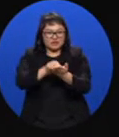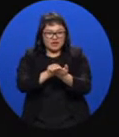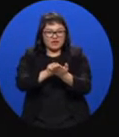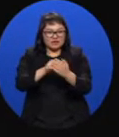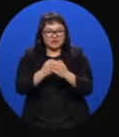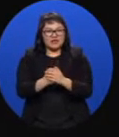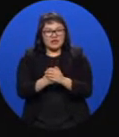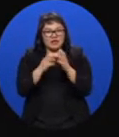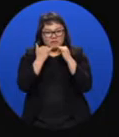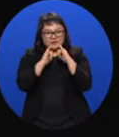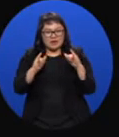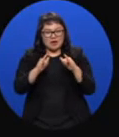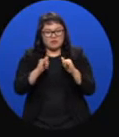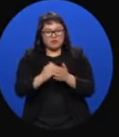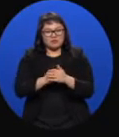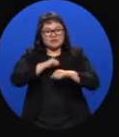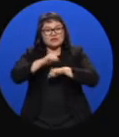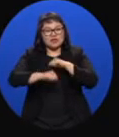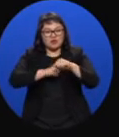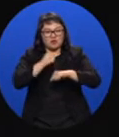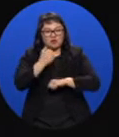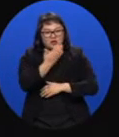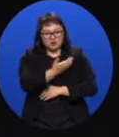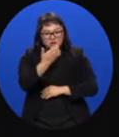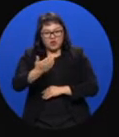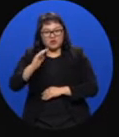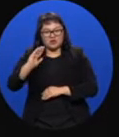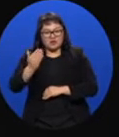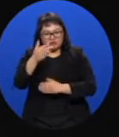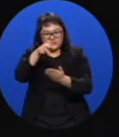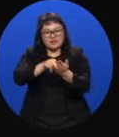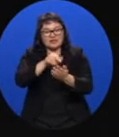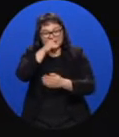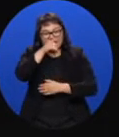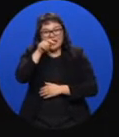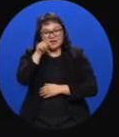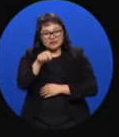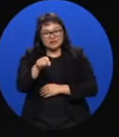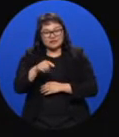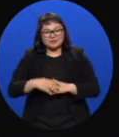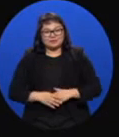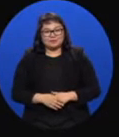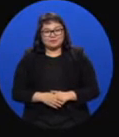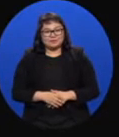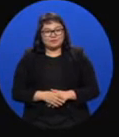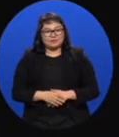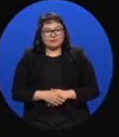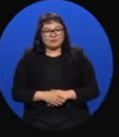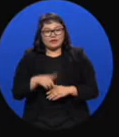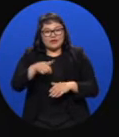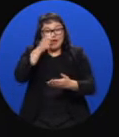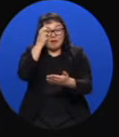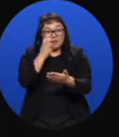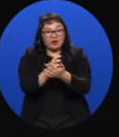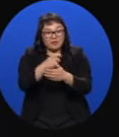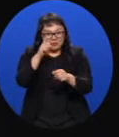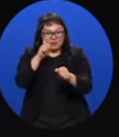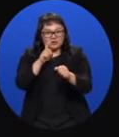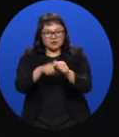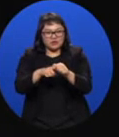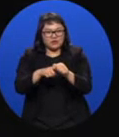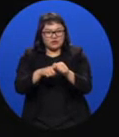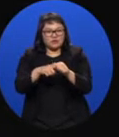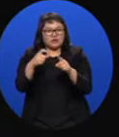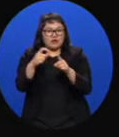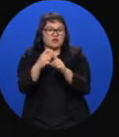상품, 자본이 자유로운, 자유롭게 이동되어지게 되어 있는데 이것이 이 법의 목적을 좀 개념